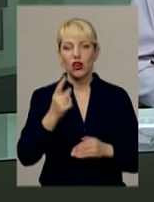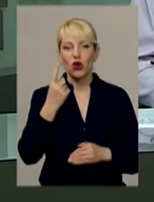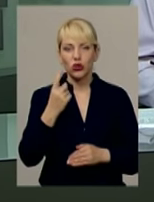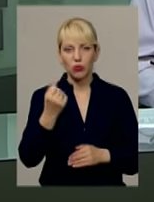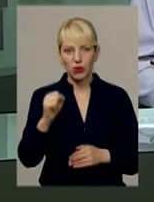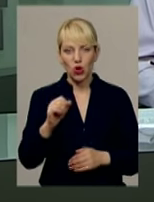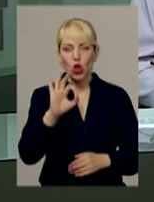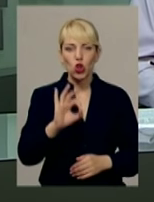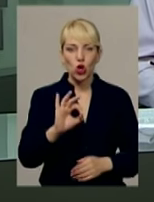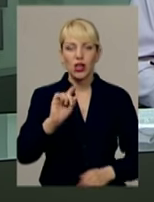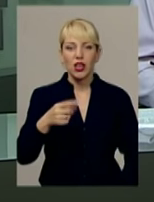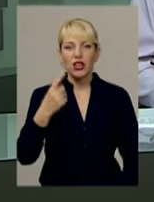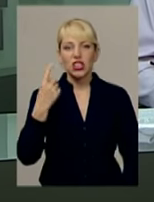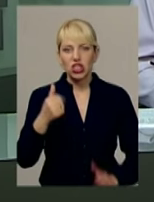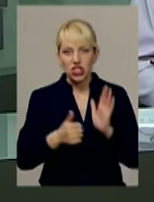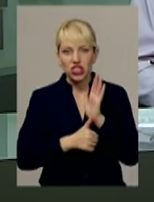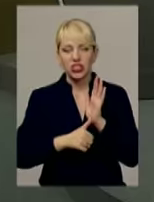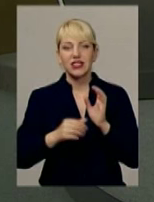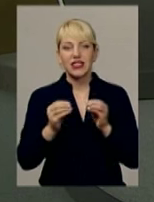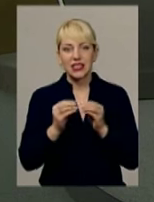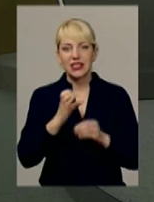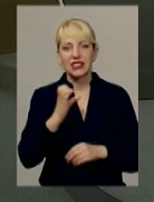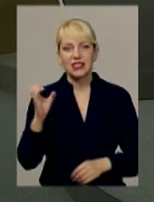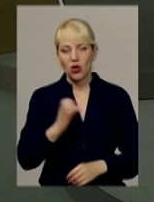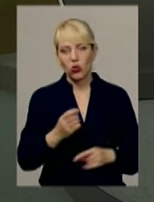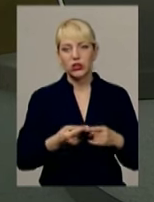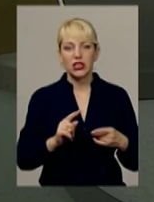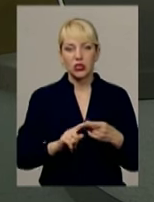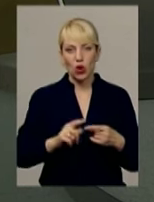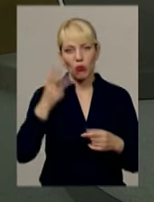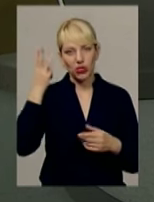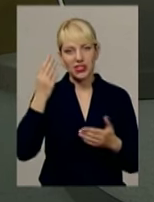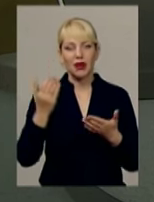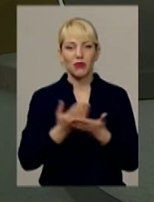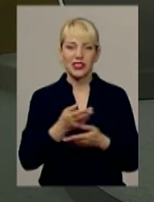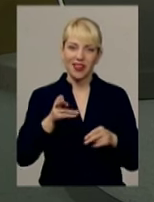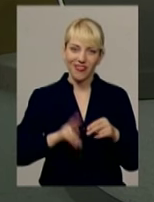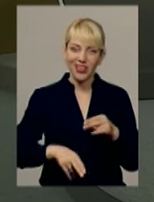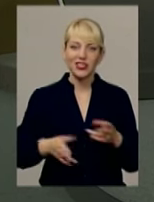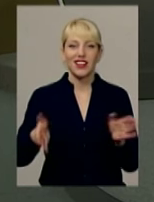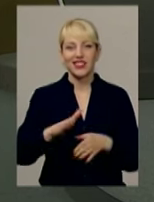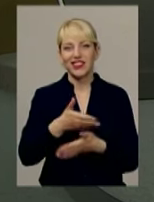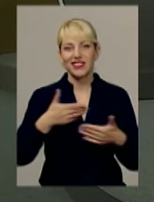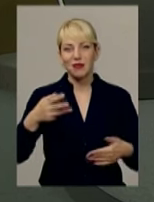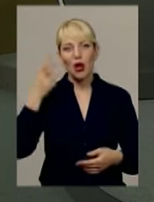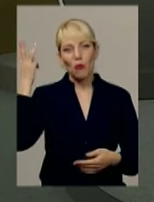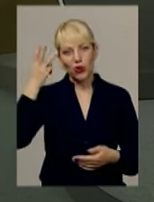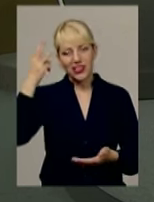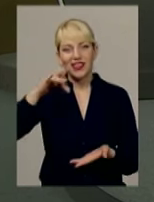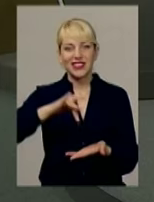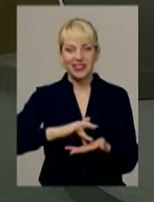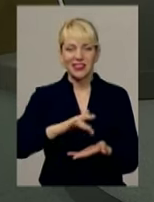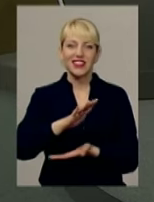0,6 секунди. На цьому подільська панорама завершується. Залишайтесь з нами на телеканалі «Поділля